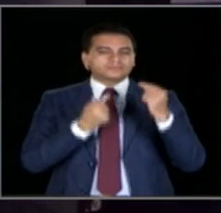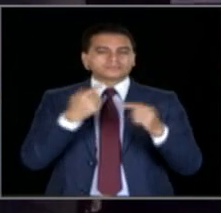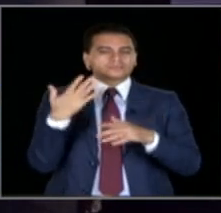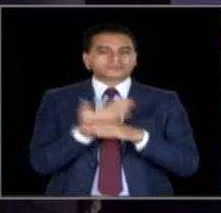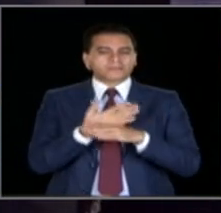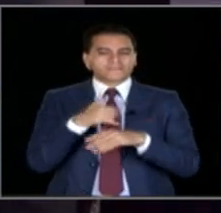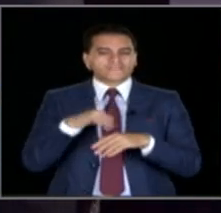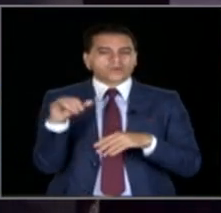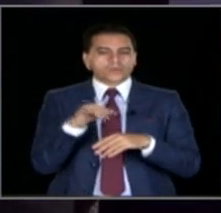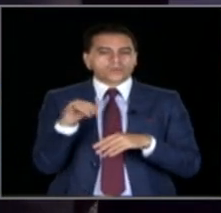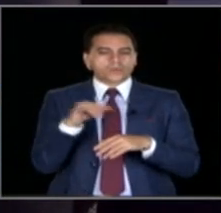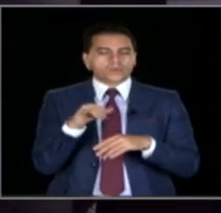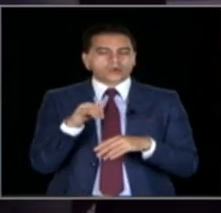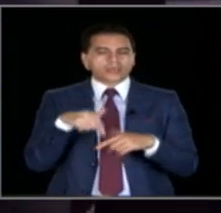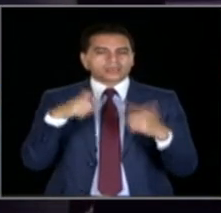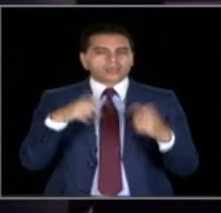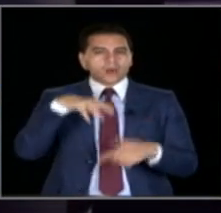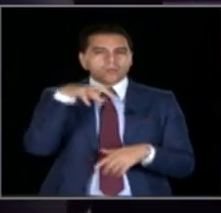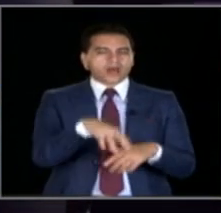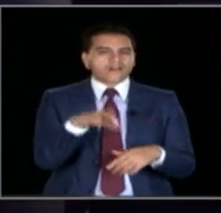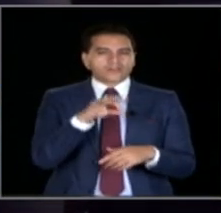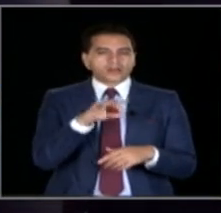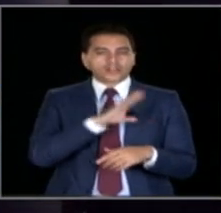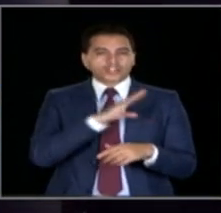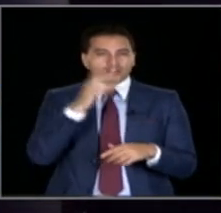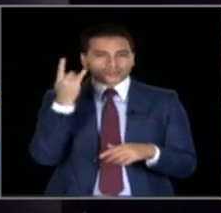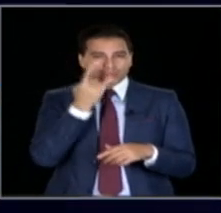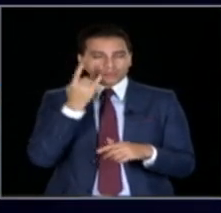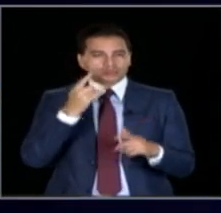قوات الأمن أطلقوا النار على المتظاهرين